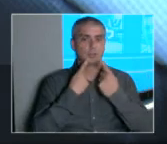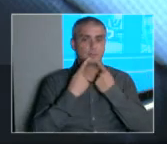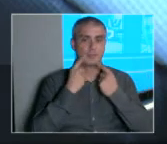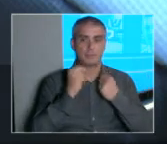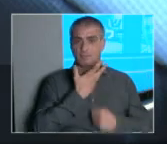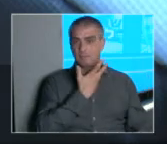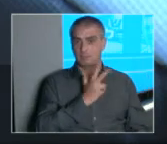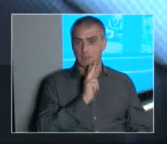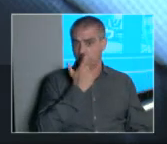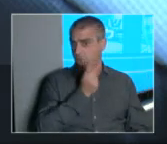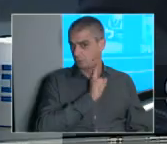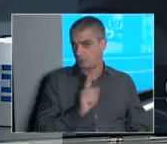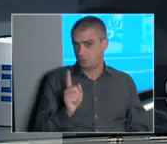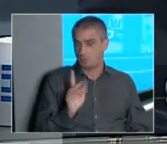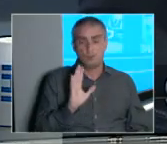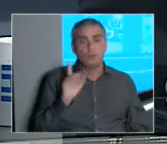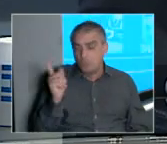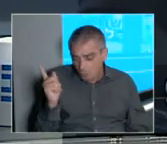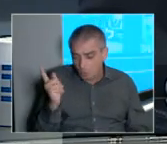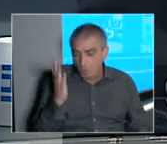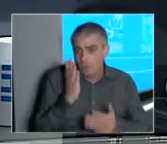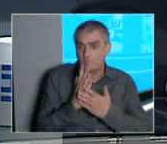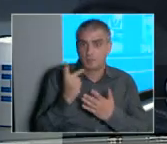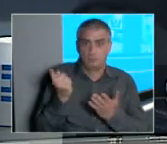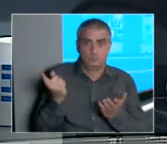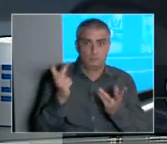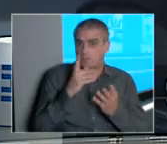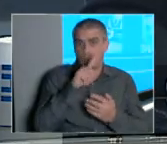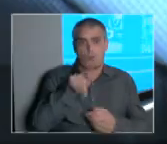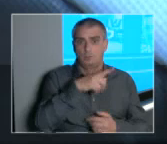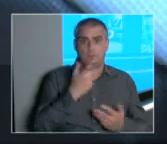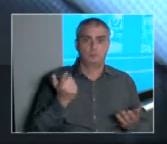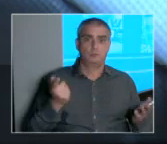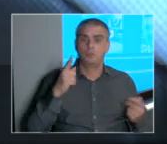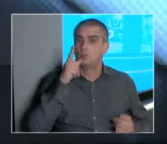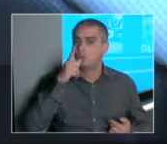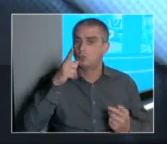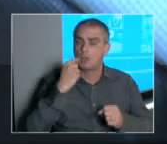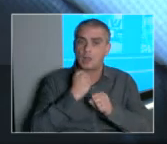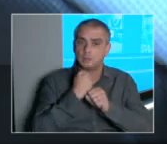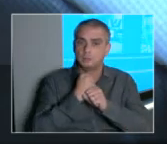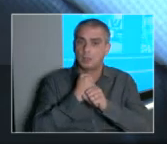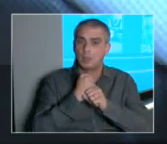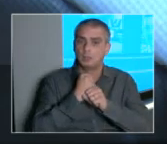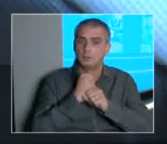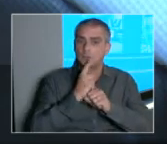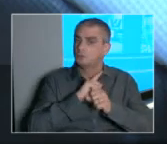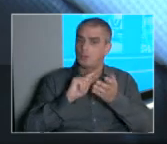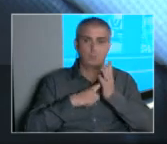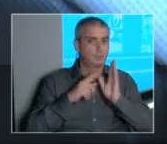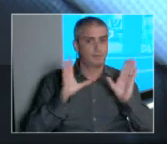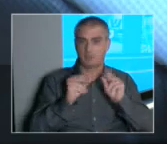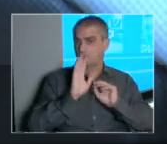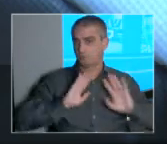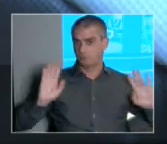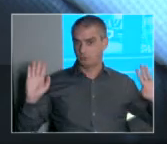עם גנץ, כי בוא, לא, מה שהם אומרים, הם אומרים, כשיושבים איתם, הם לא פוסלים את הסיטואציה. הוא העביר חד משמעי שלא מתכוון לשבת